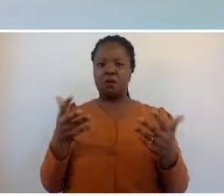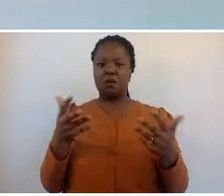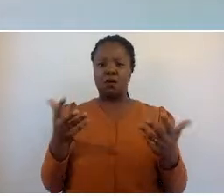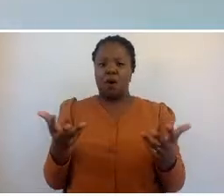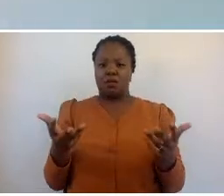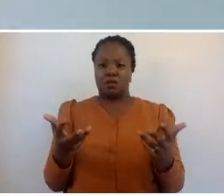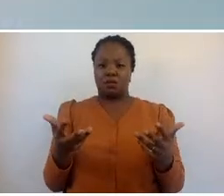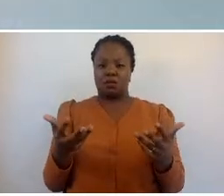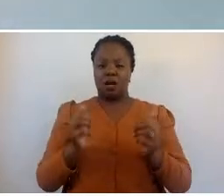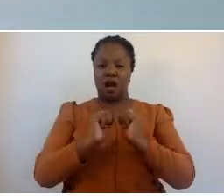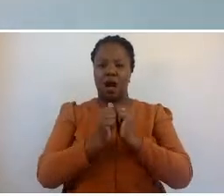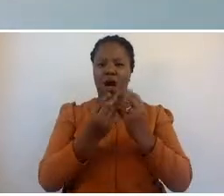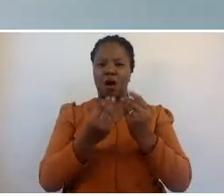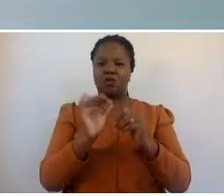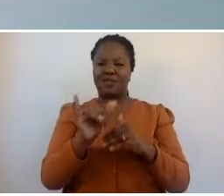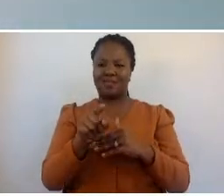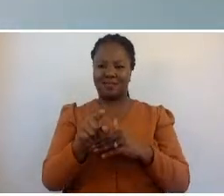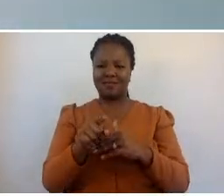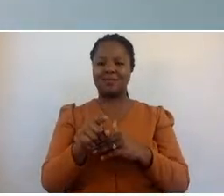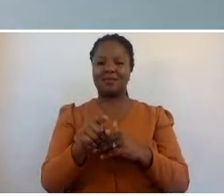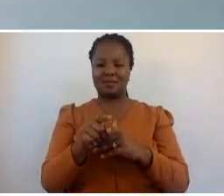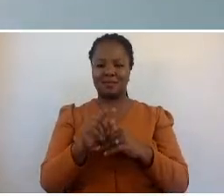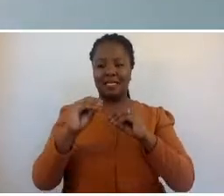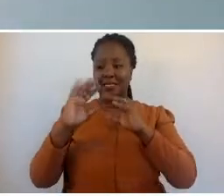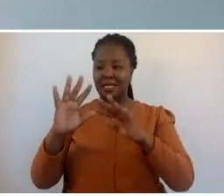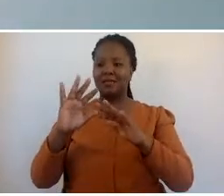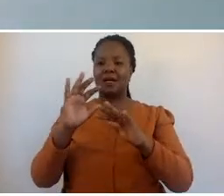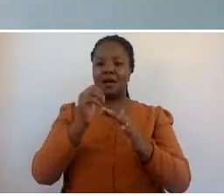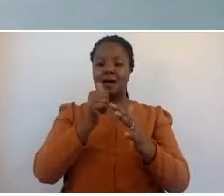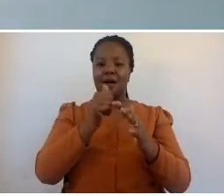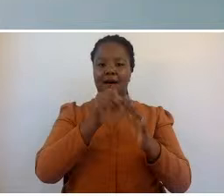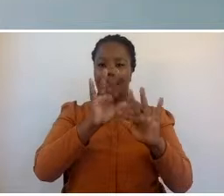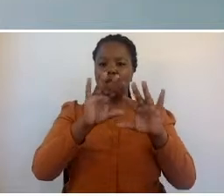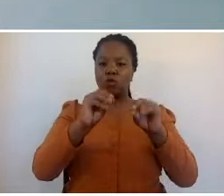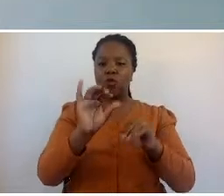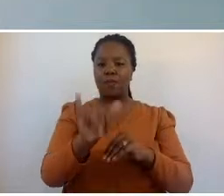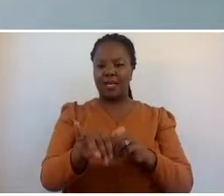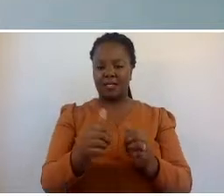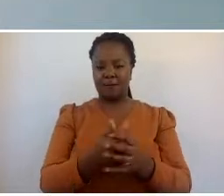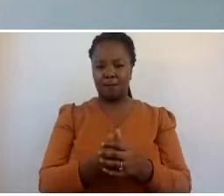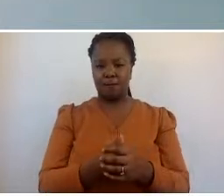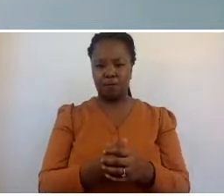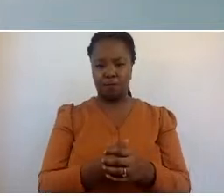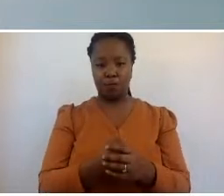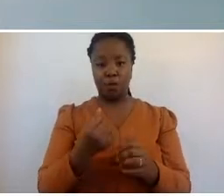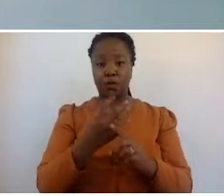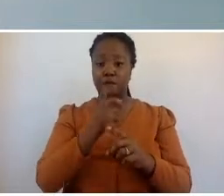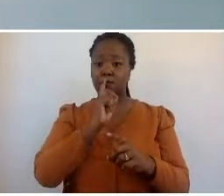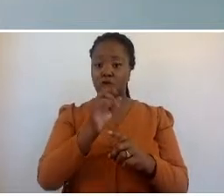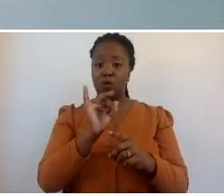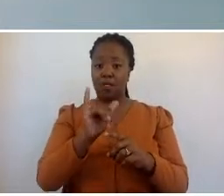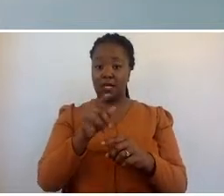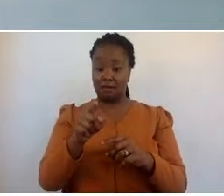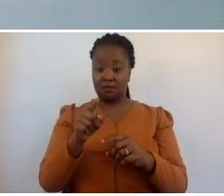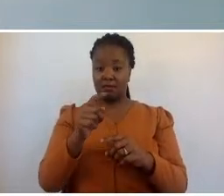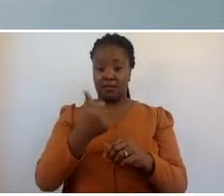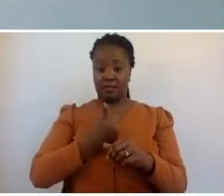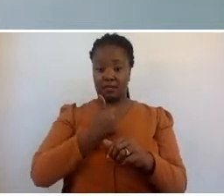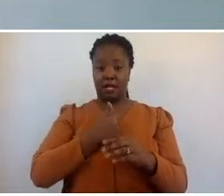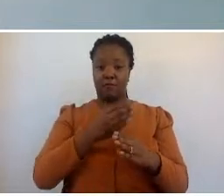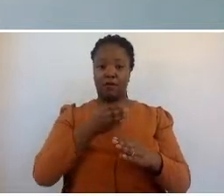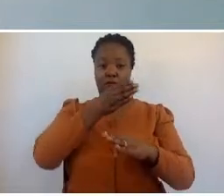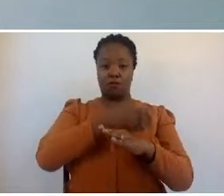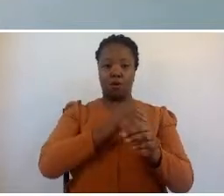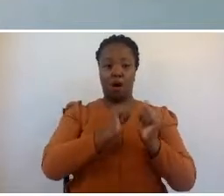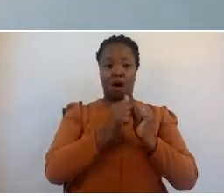partis pris qui jouent un rôle, et comment un enseignant peut lutter contre ces préjugés, partis pris. Il faut que les enseignants